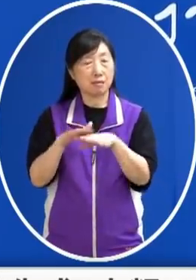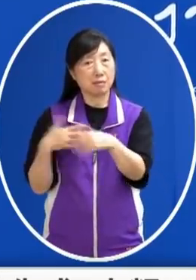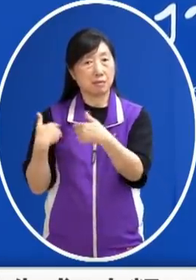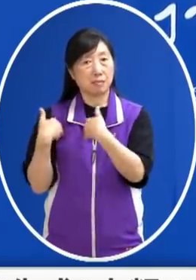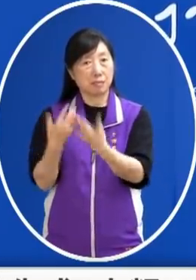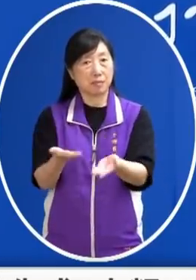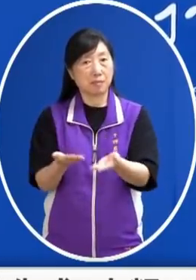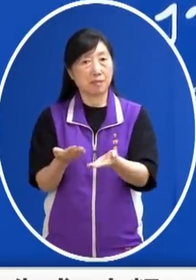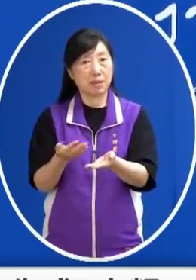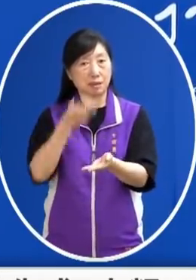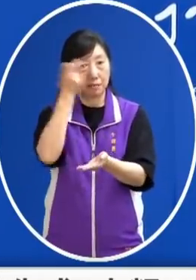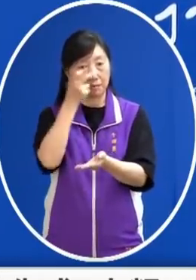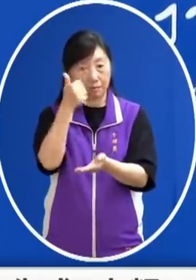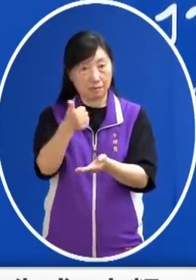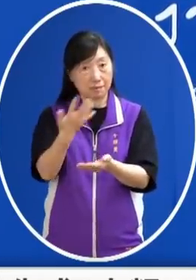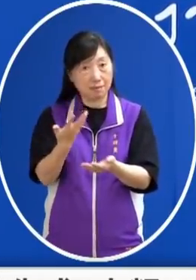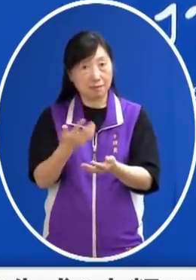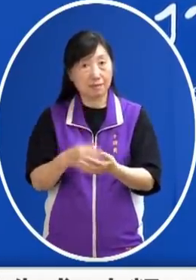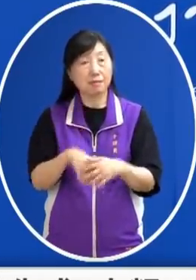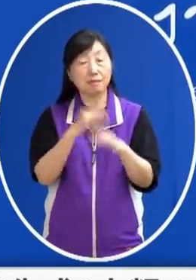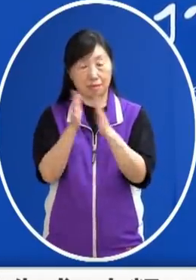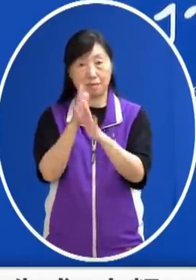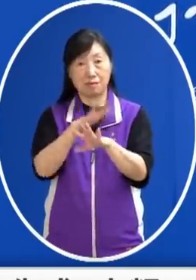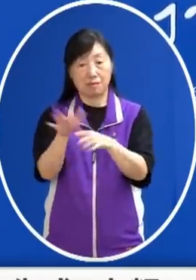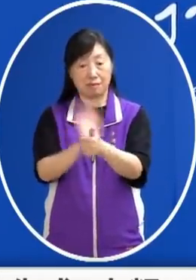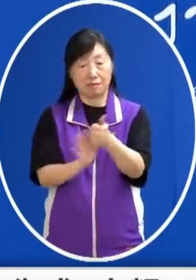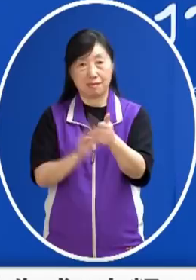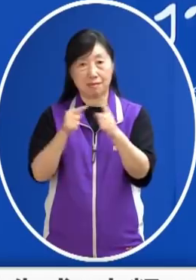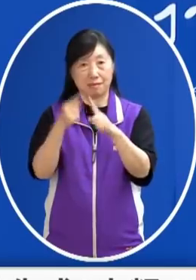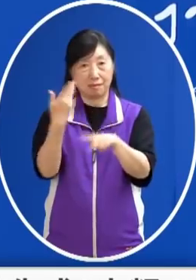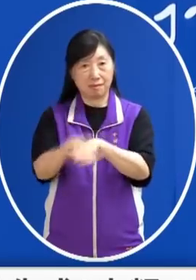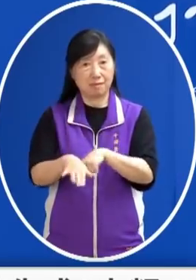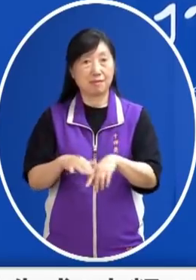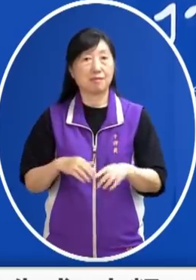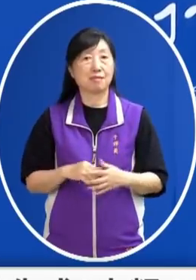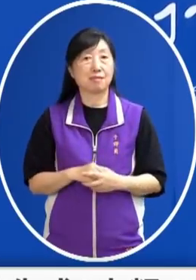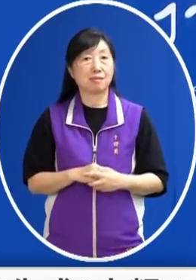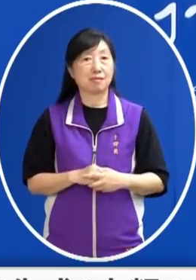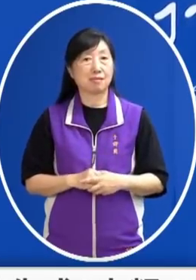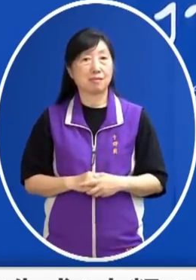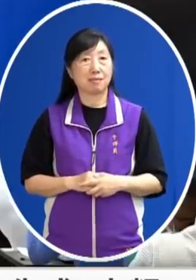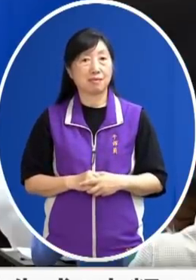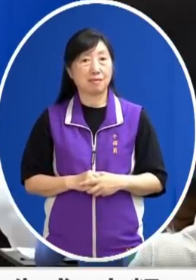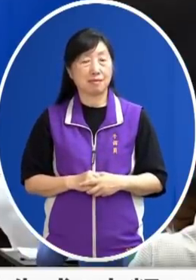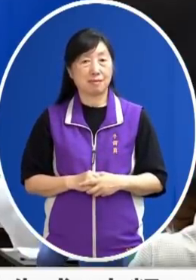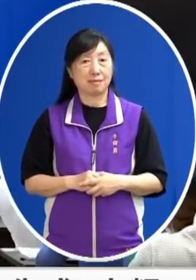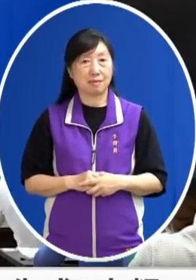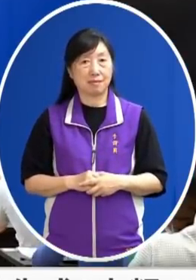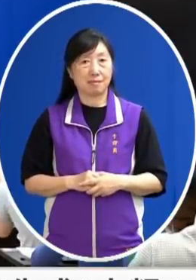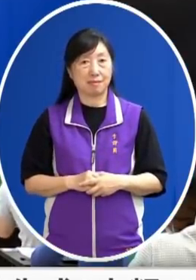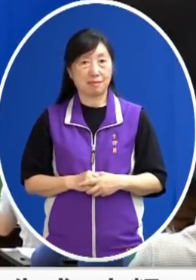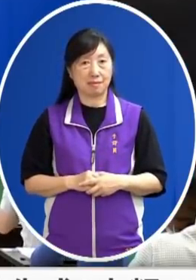个照护模式，那当然也会影响到病人死亡率的问题。